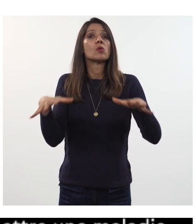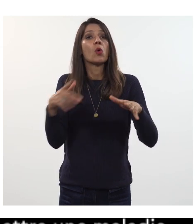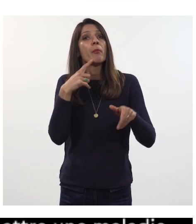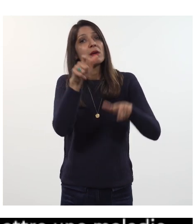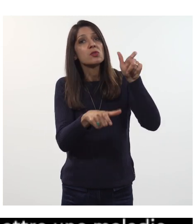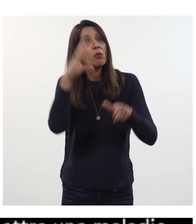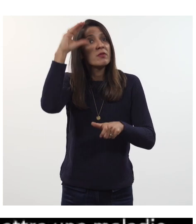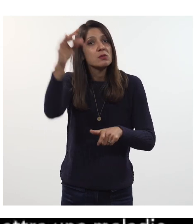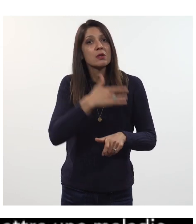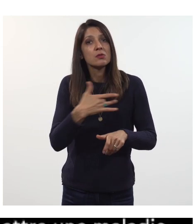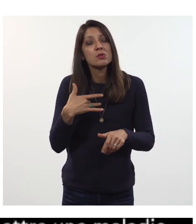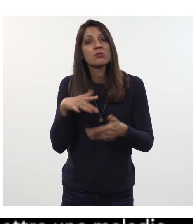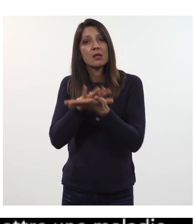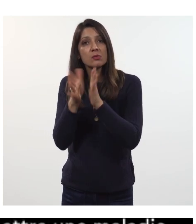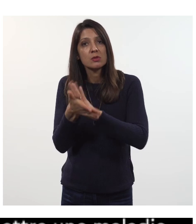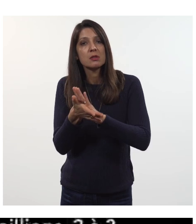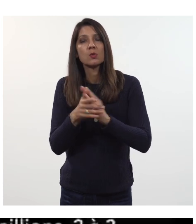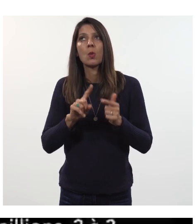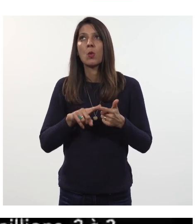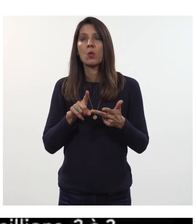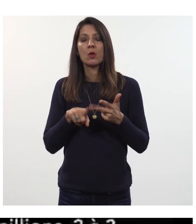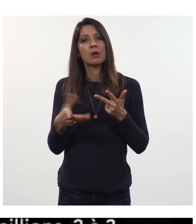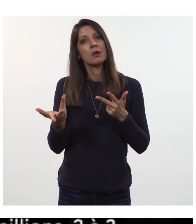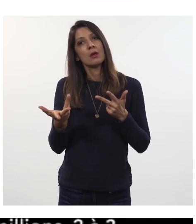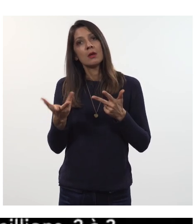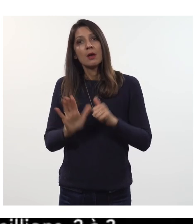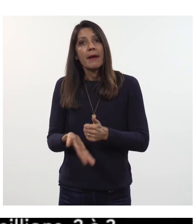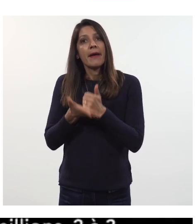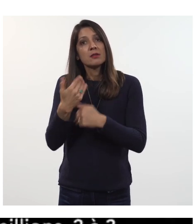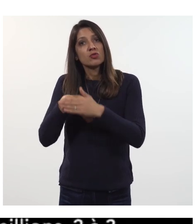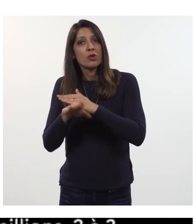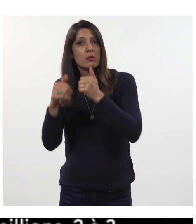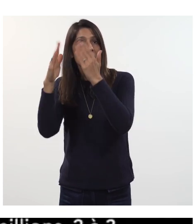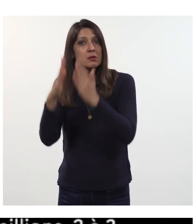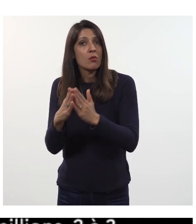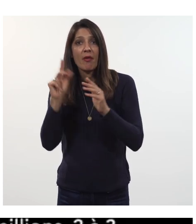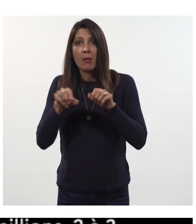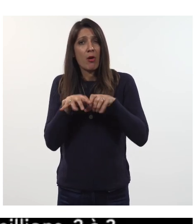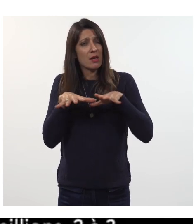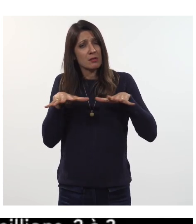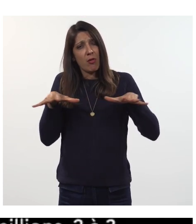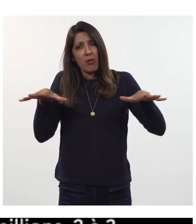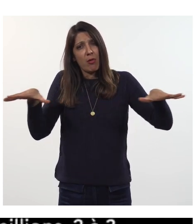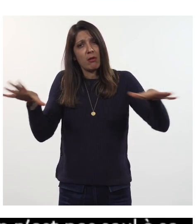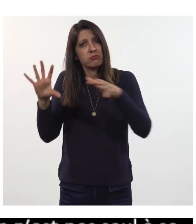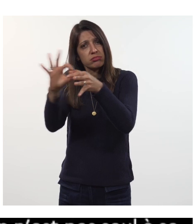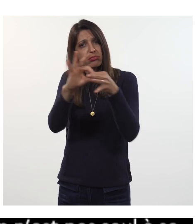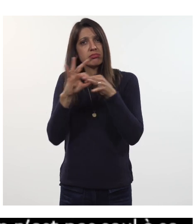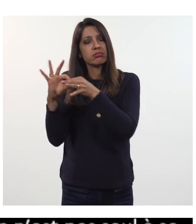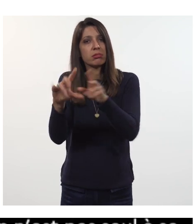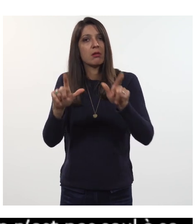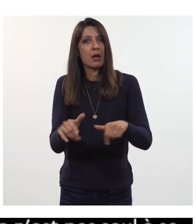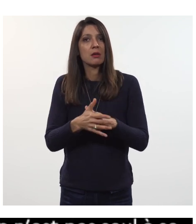santé, associatifs, les aides à domicile. Le réseau est très, très, très, très vaste pour